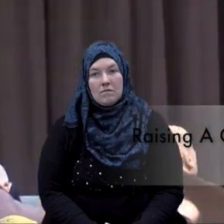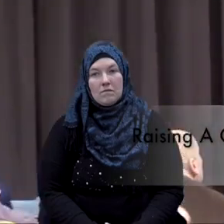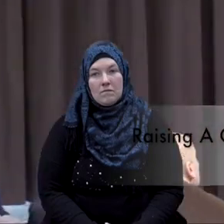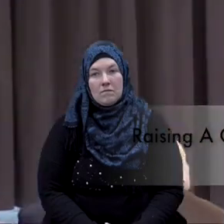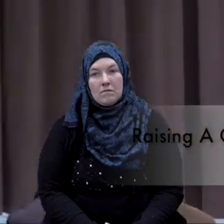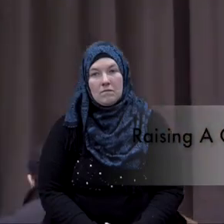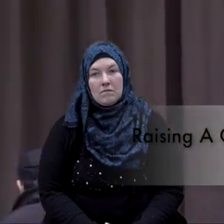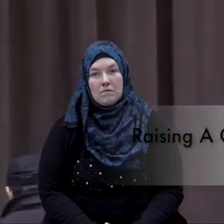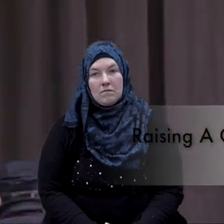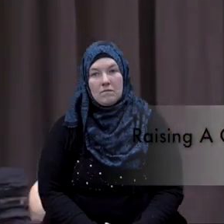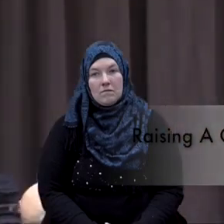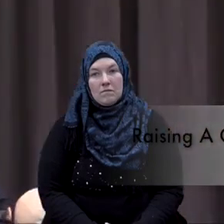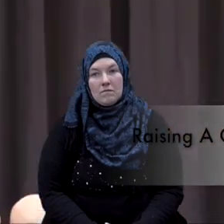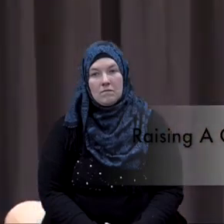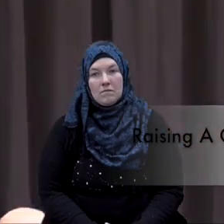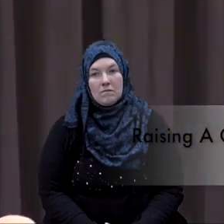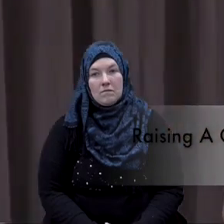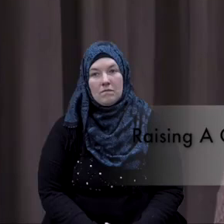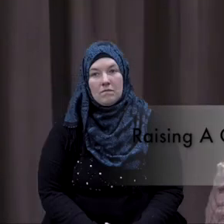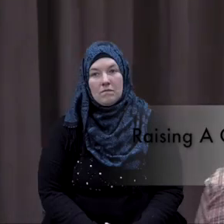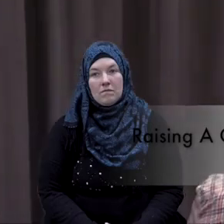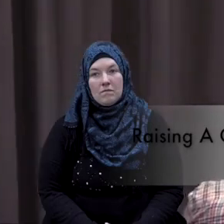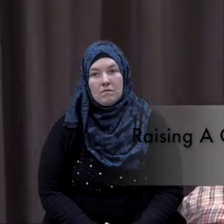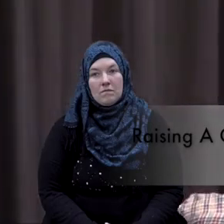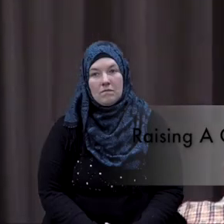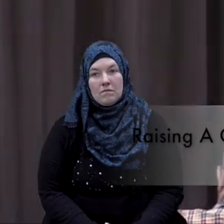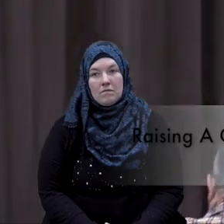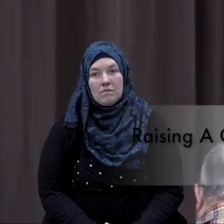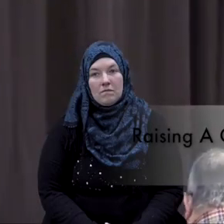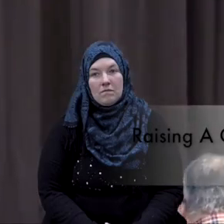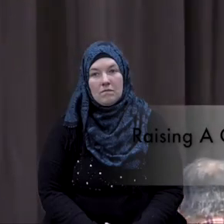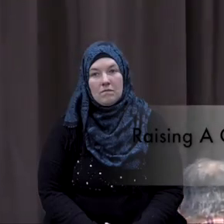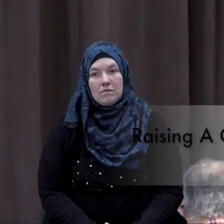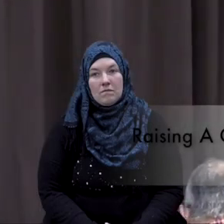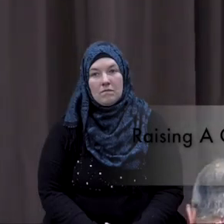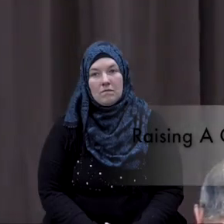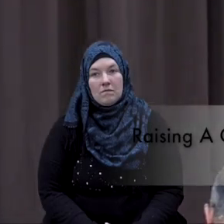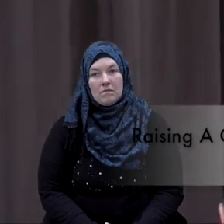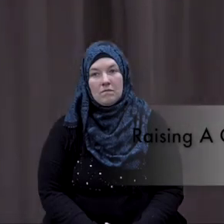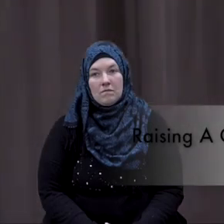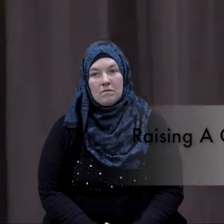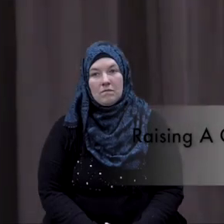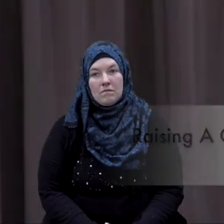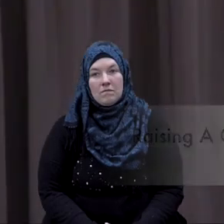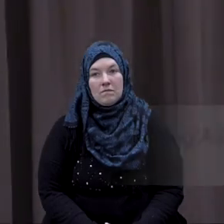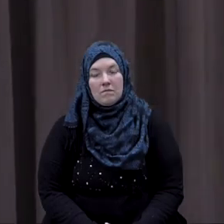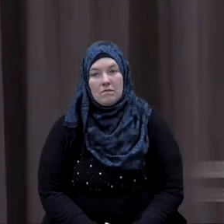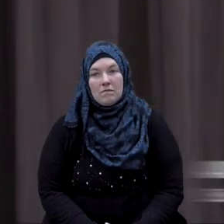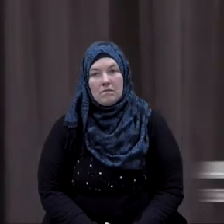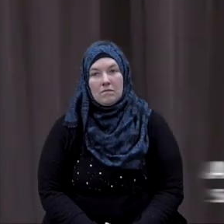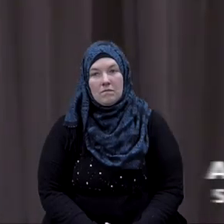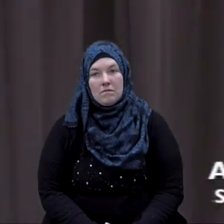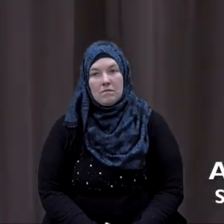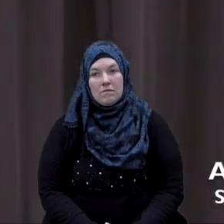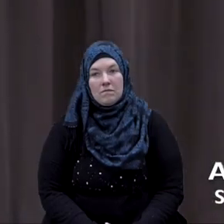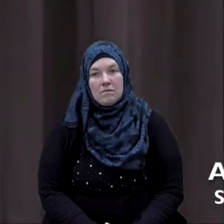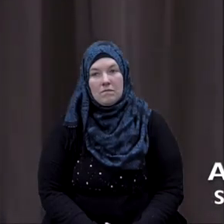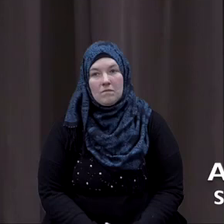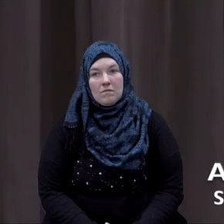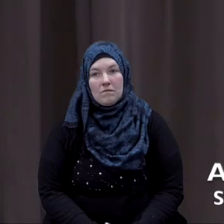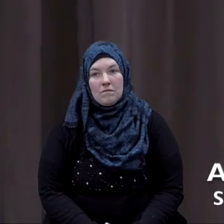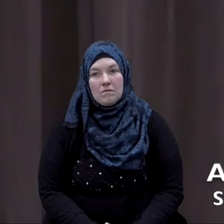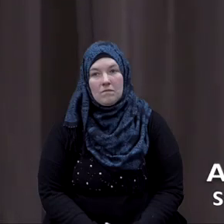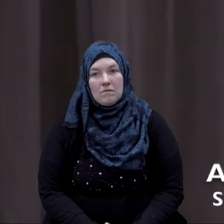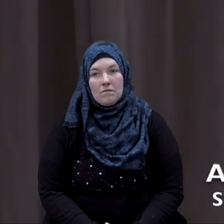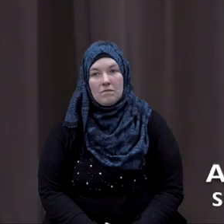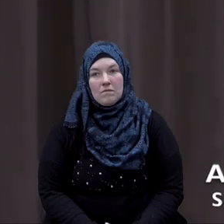شرور أنفسنا ومن سيئات أعمالنا، من يهد الله فلا مضل له ومن يضلل فلا هادي